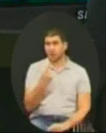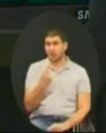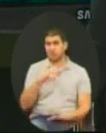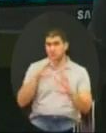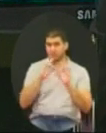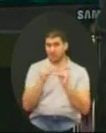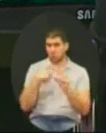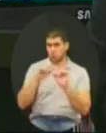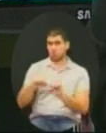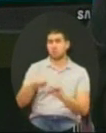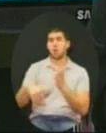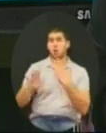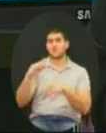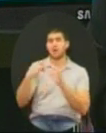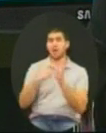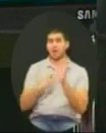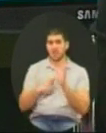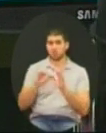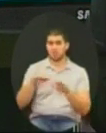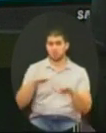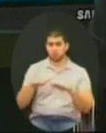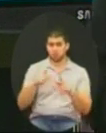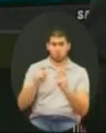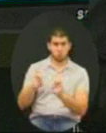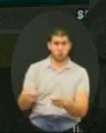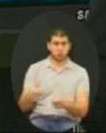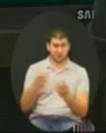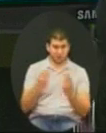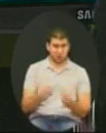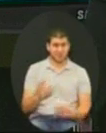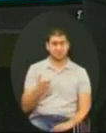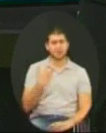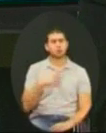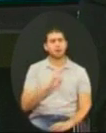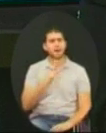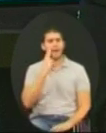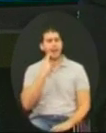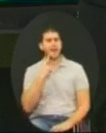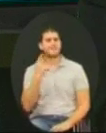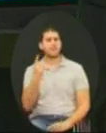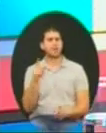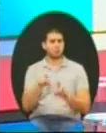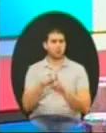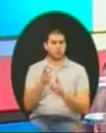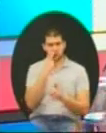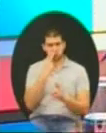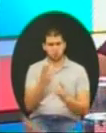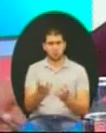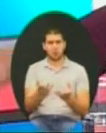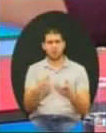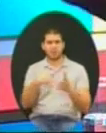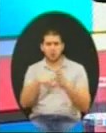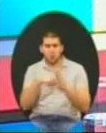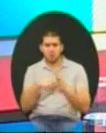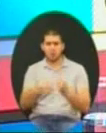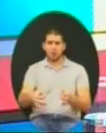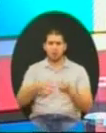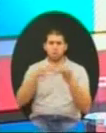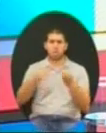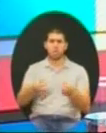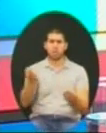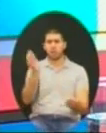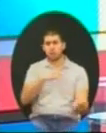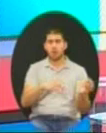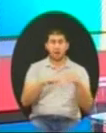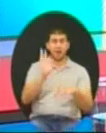כל, באופן כללי, אנחנו תומכים ברוב החקיקה הממשלתית. יש לי רושם שאתם תרצו רק להביך אותם ותמשכו את התיקונים ותכניסו כל